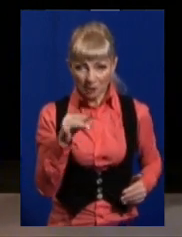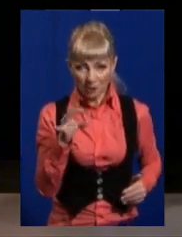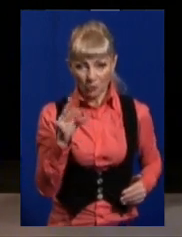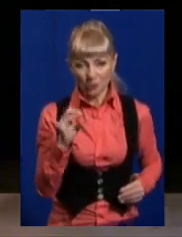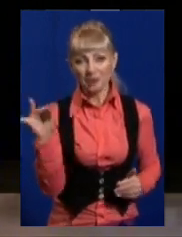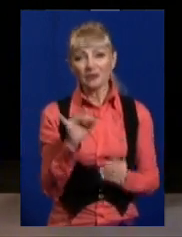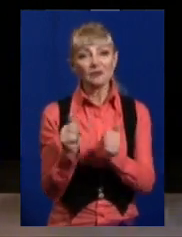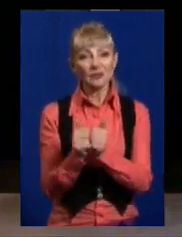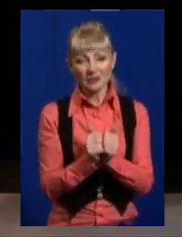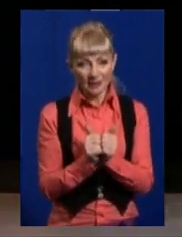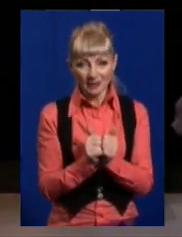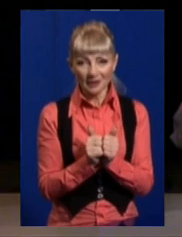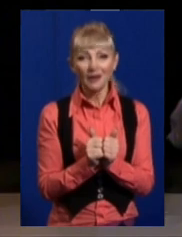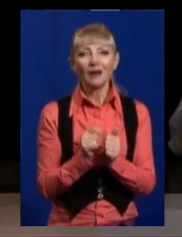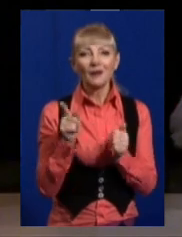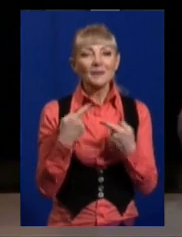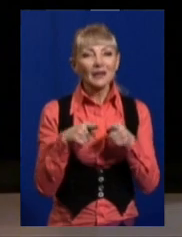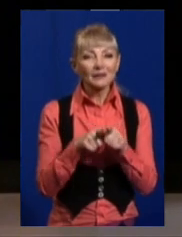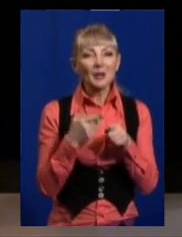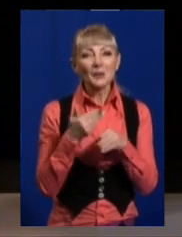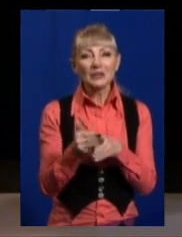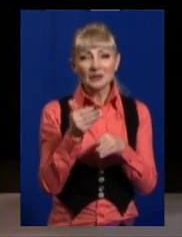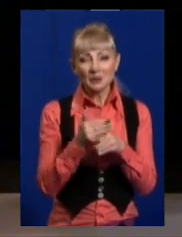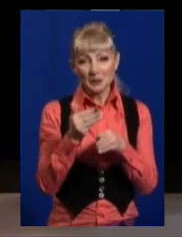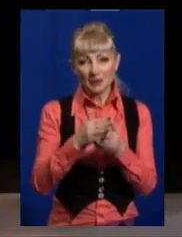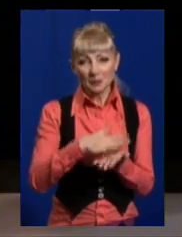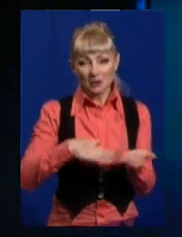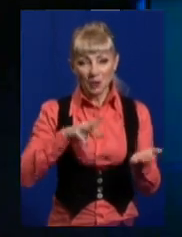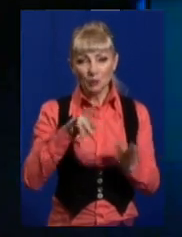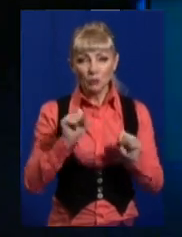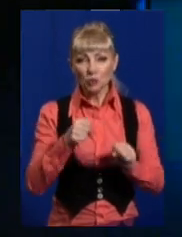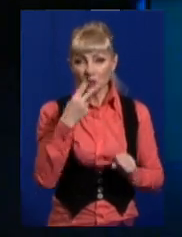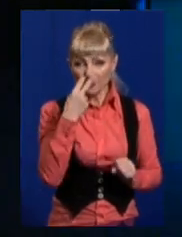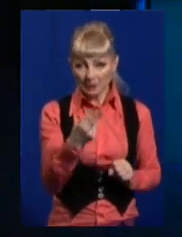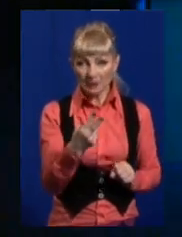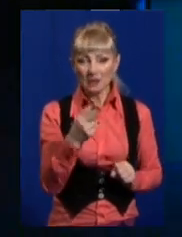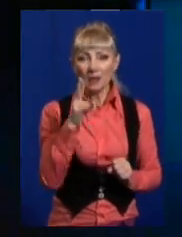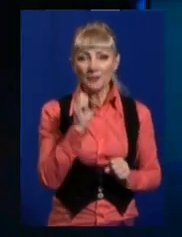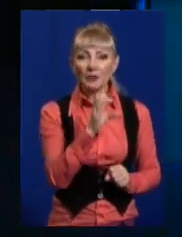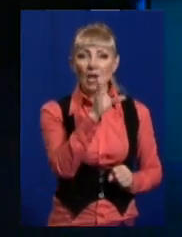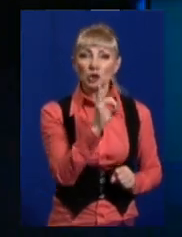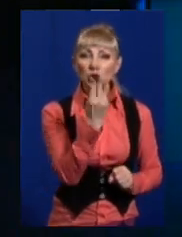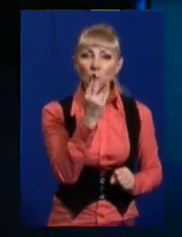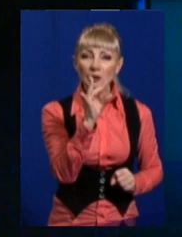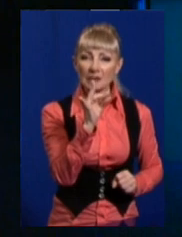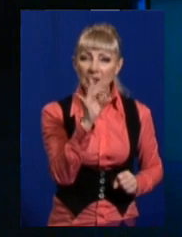і вони, в принципі, так хвилями постійно йдуть, то ми можемо поглянути на соціологічні